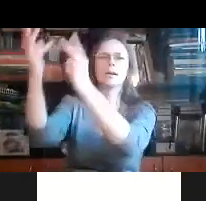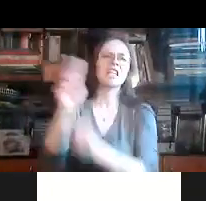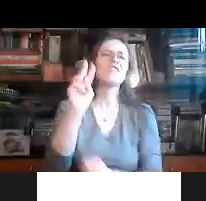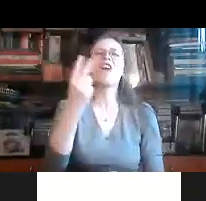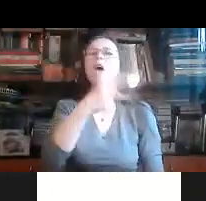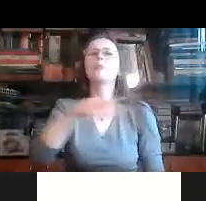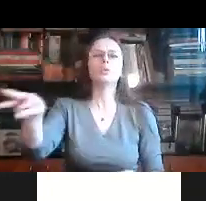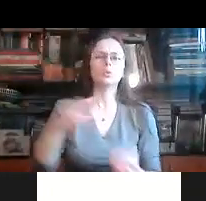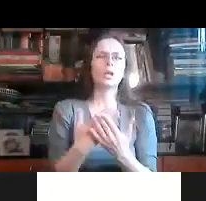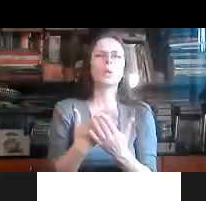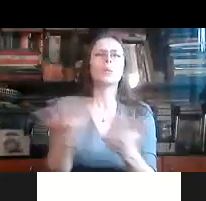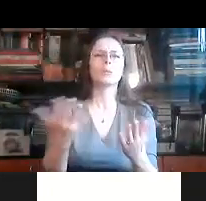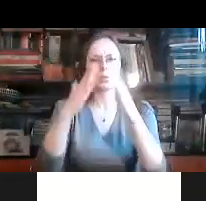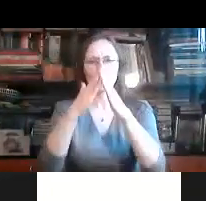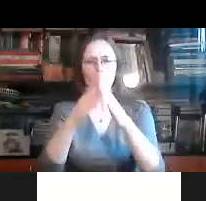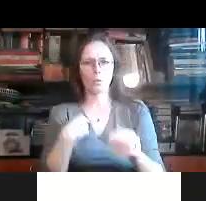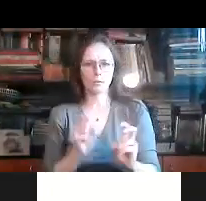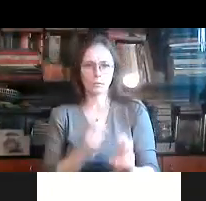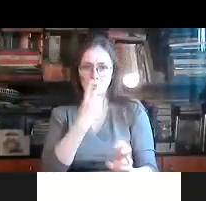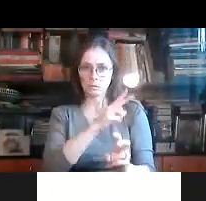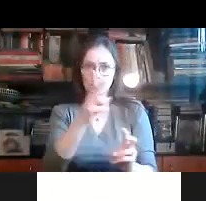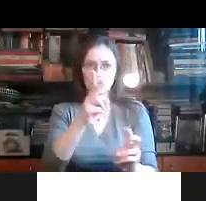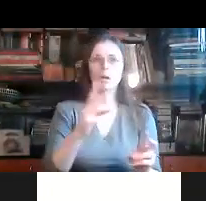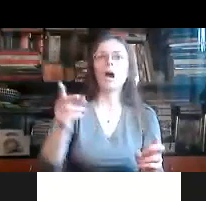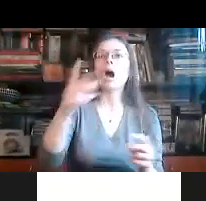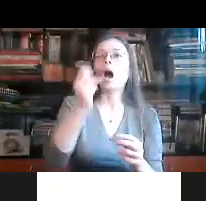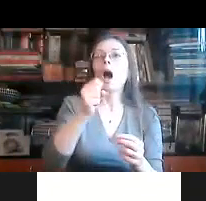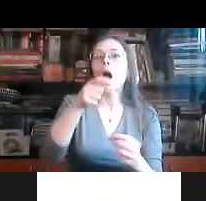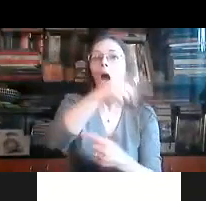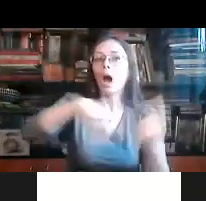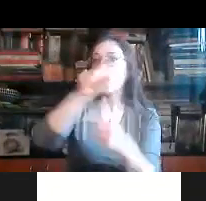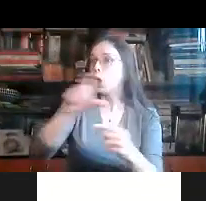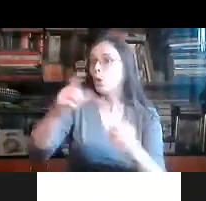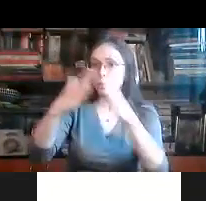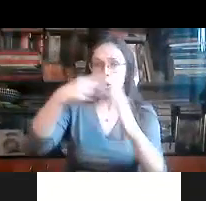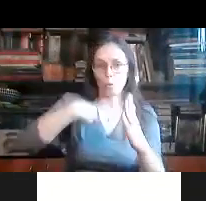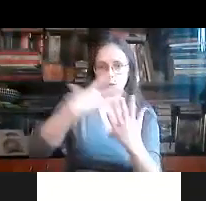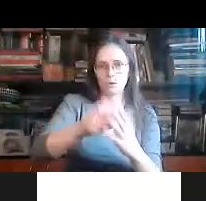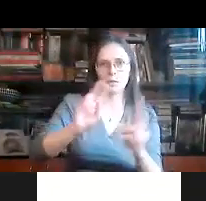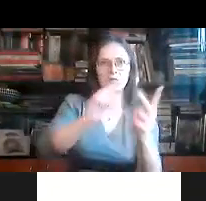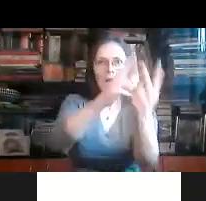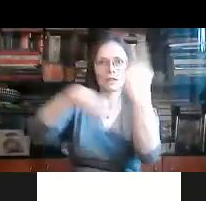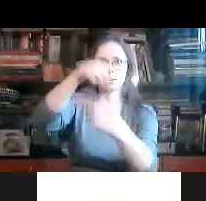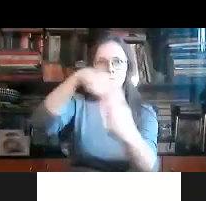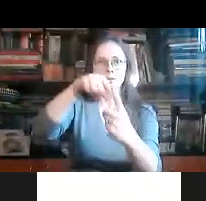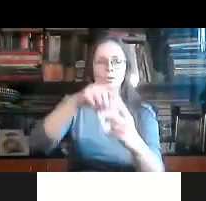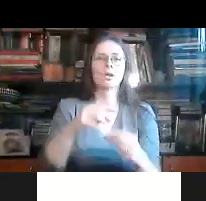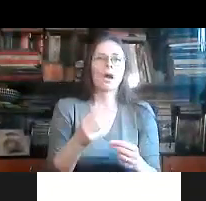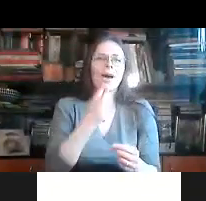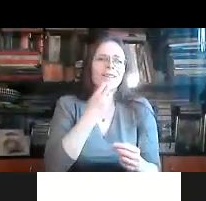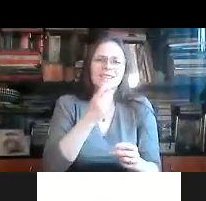в театральную студию, вот, как они переживают свою повседневность, и я не скажу, что это для смеха, вот